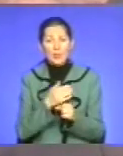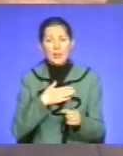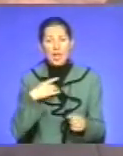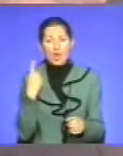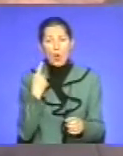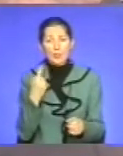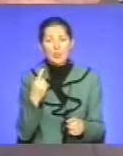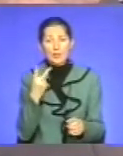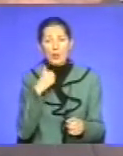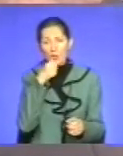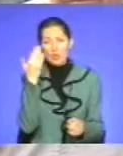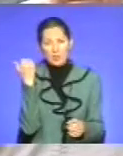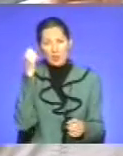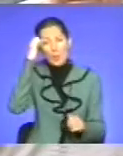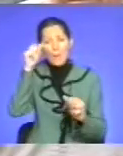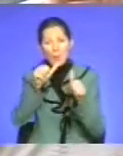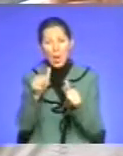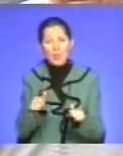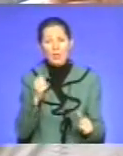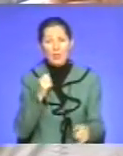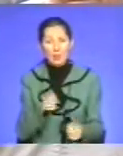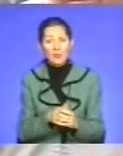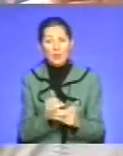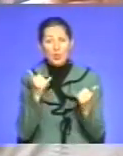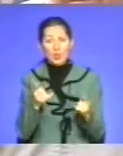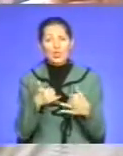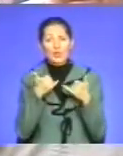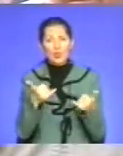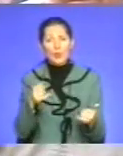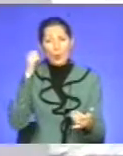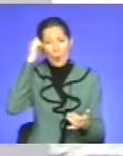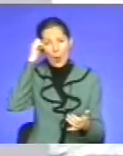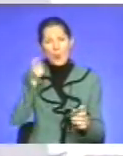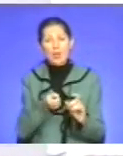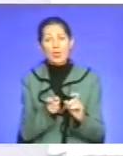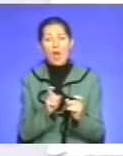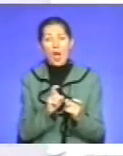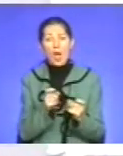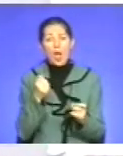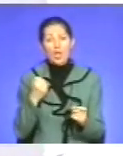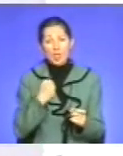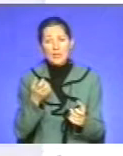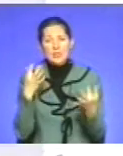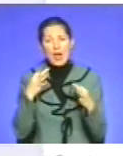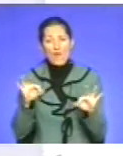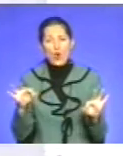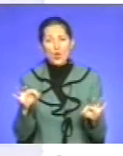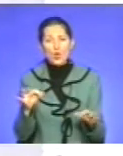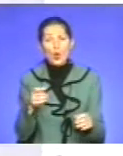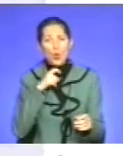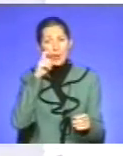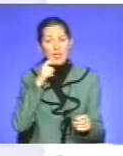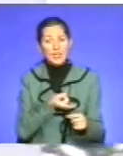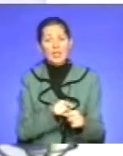цілий величний меморіал. Сьогодні ми вшановуємо пам'ять борців за волю України, які поклали на вівтар